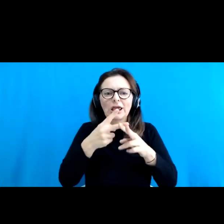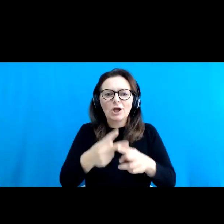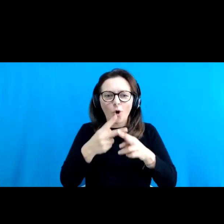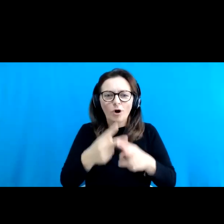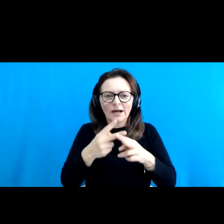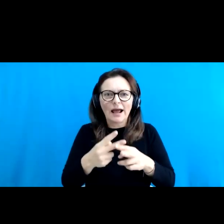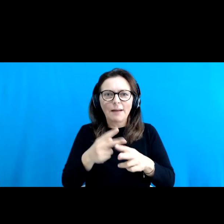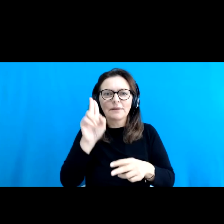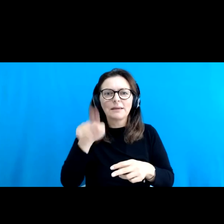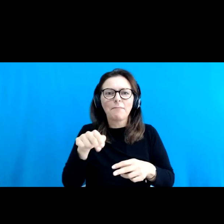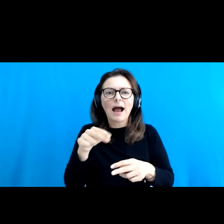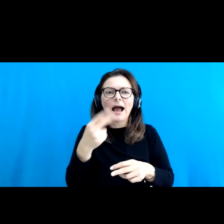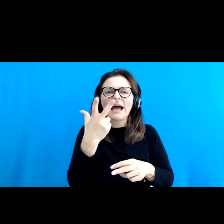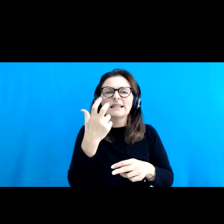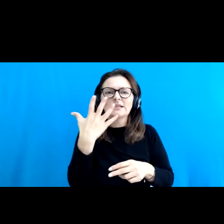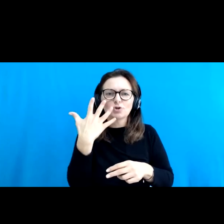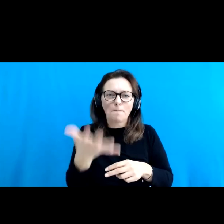350 strani.